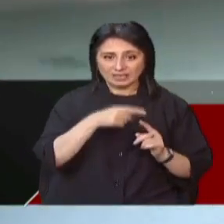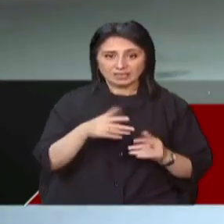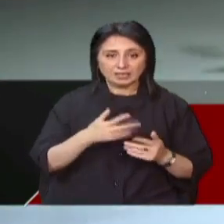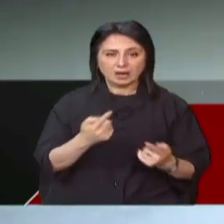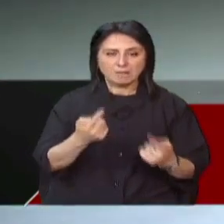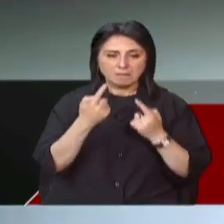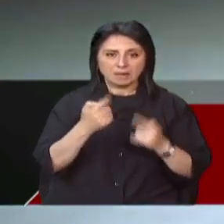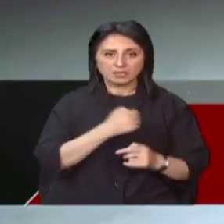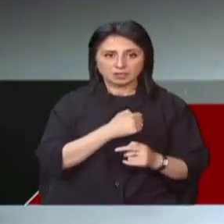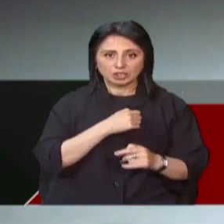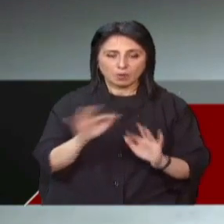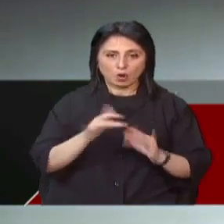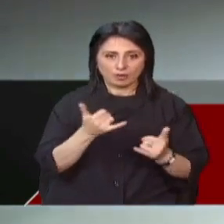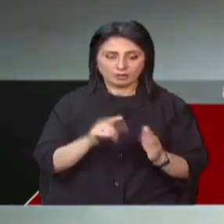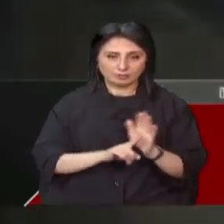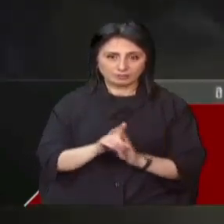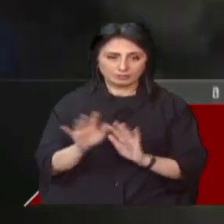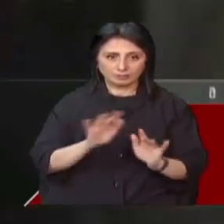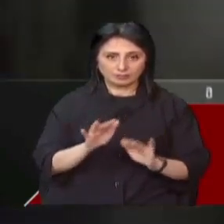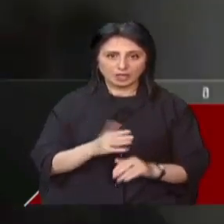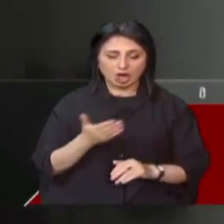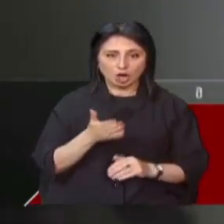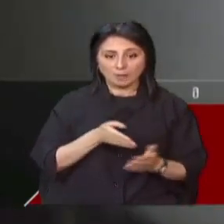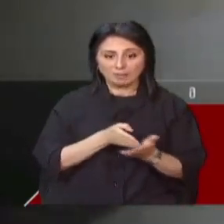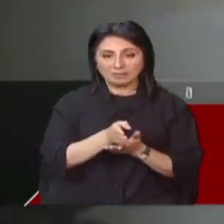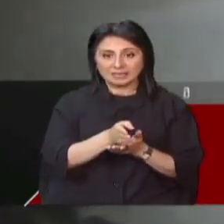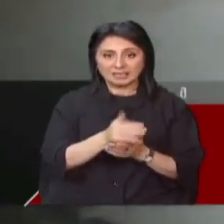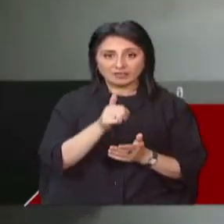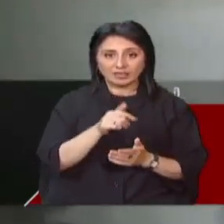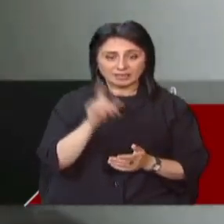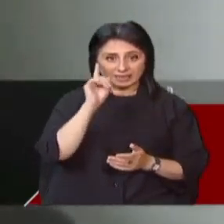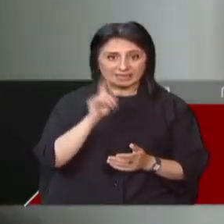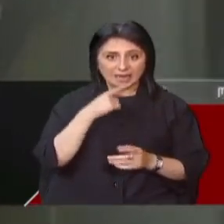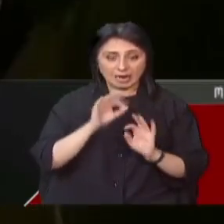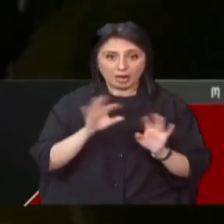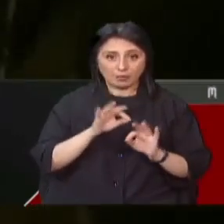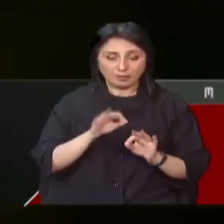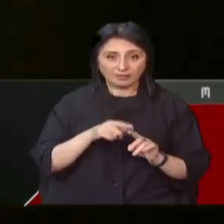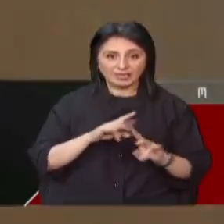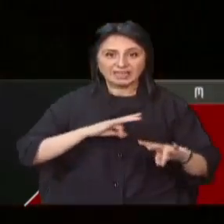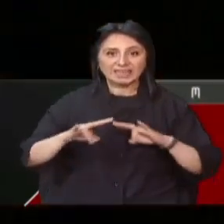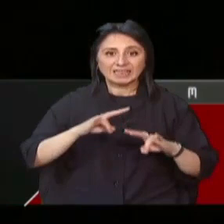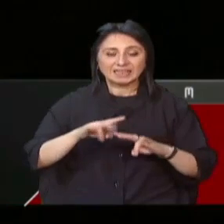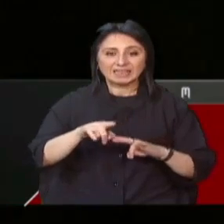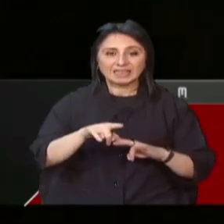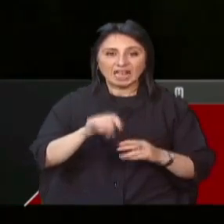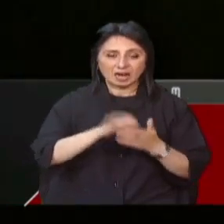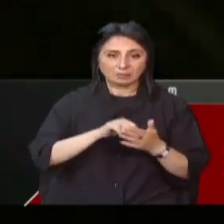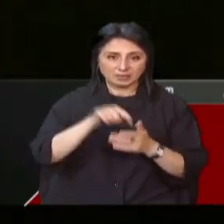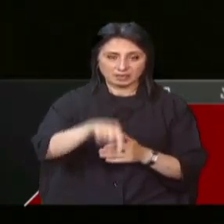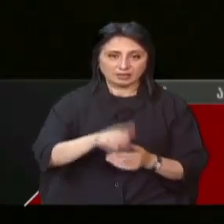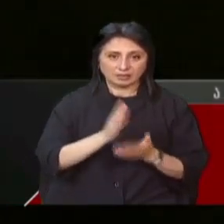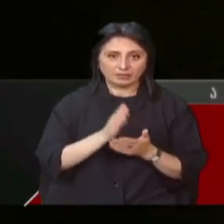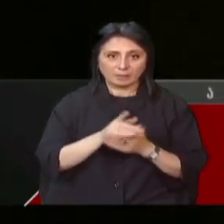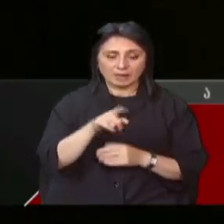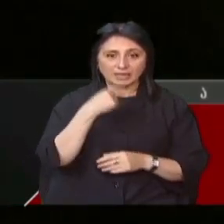qvelaze mashtabur samkhedro operatsias atarebs. Romlis mizanits rogorc Tel Aviv-shi gadmartaven terroristebis savanis moshla,